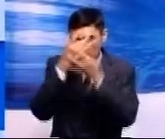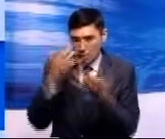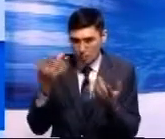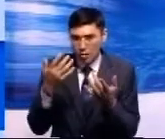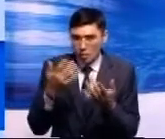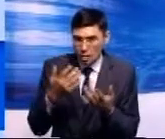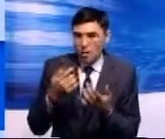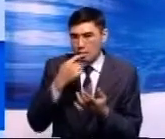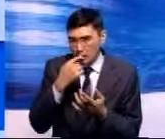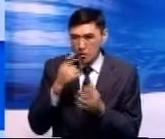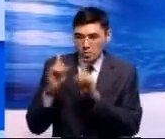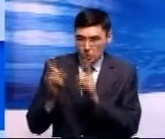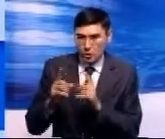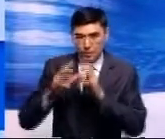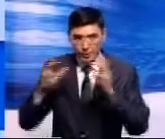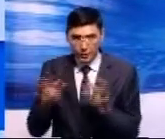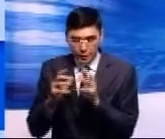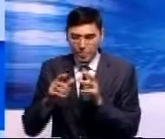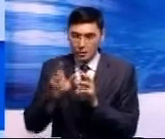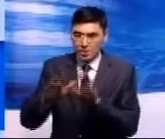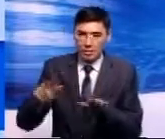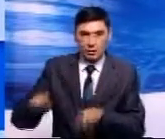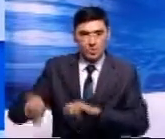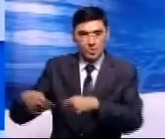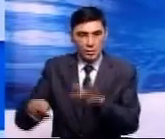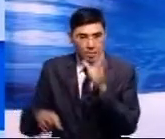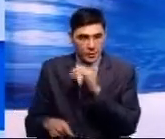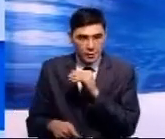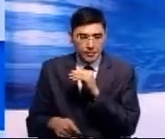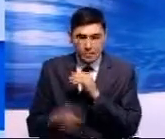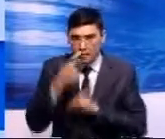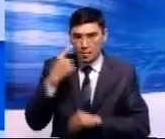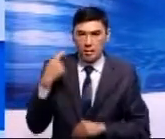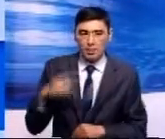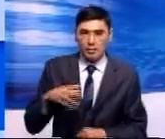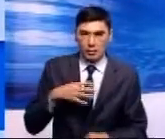следующим поколениям. Недавно в Семее в рамках празднования немецкого фольклорного